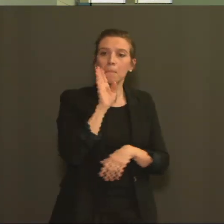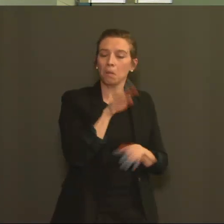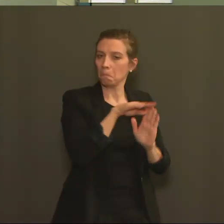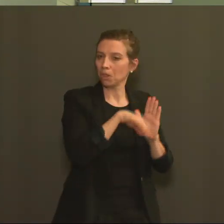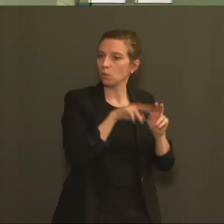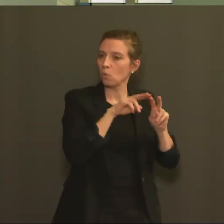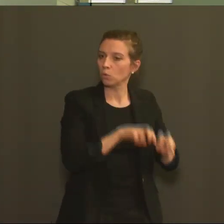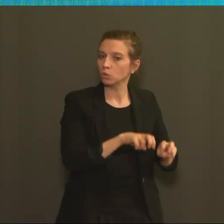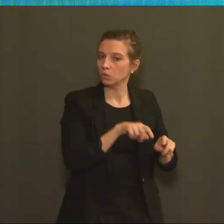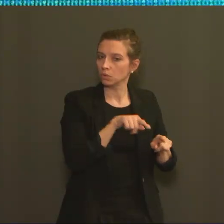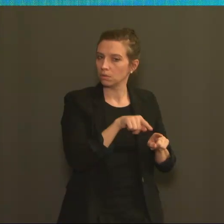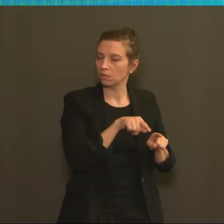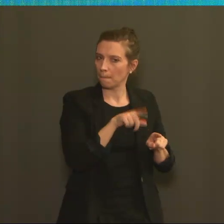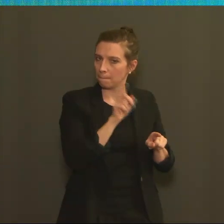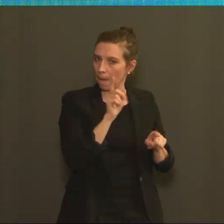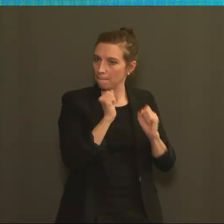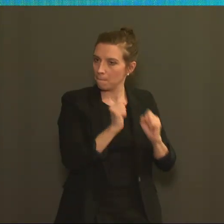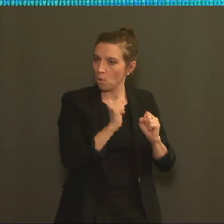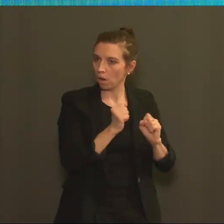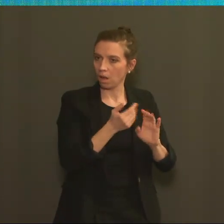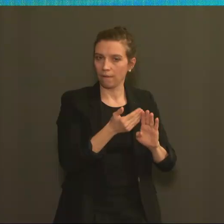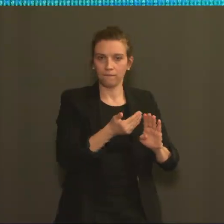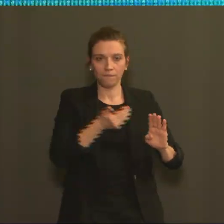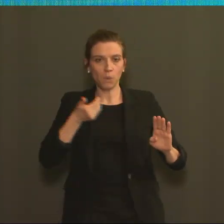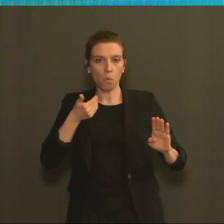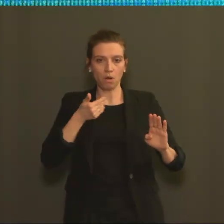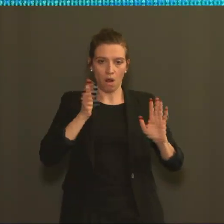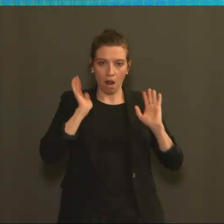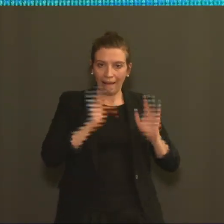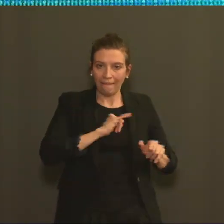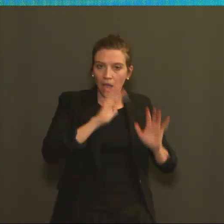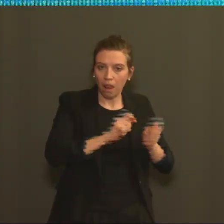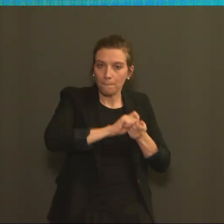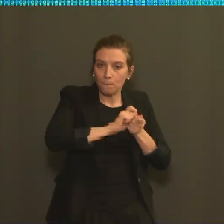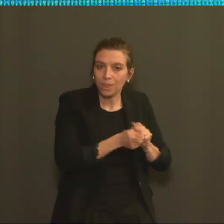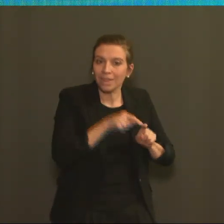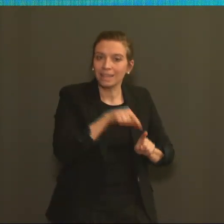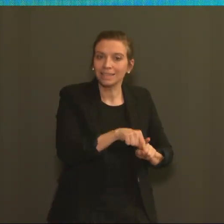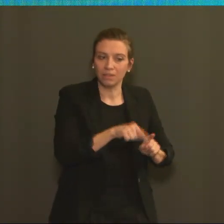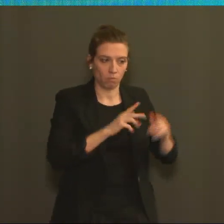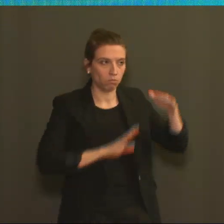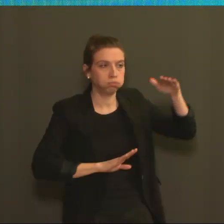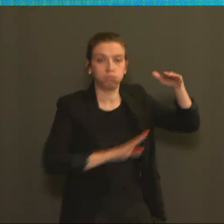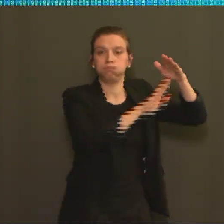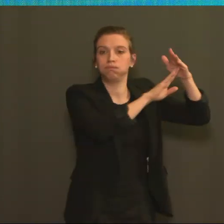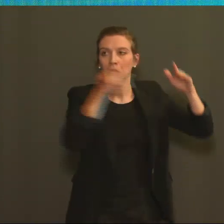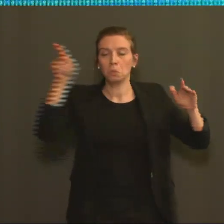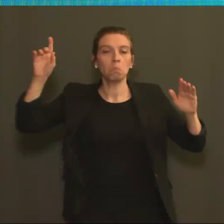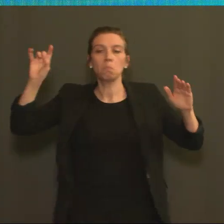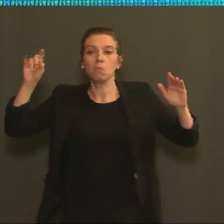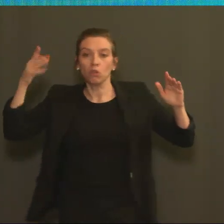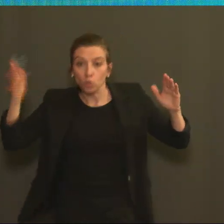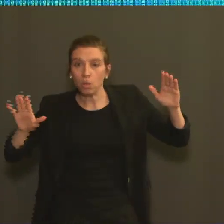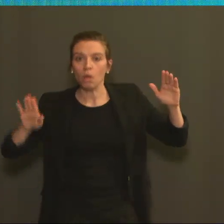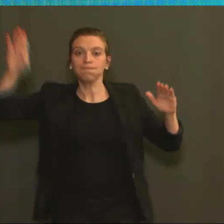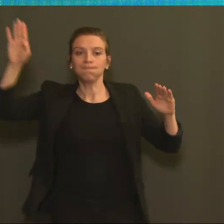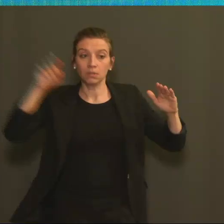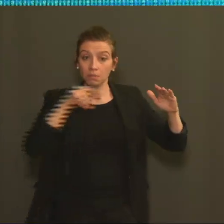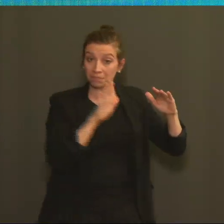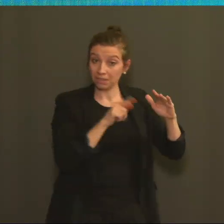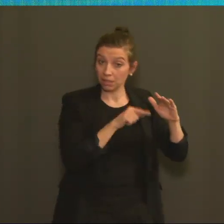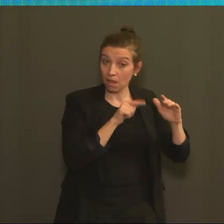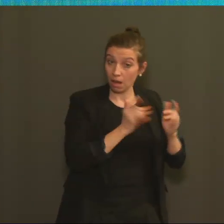was wel het klopt dat die tweede piek van besmetting in de fameuze tweede golf in belgië eerder kwam